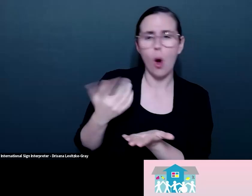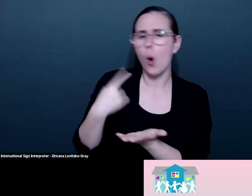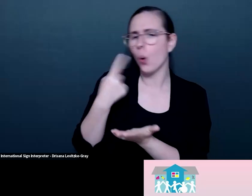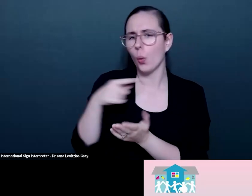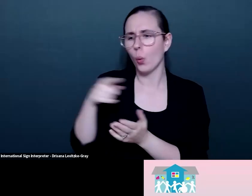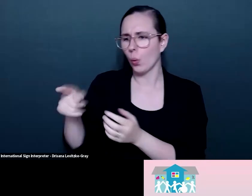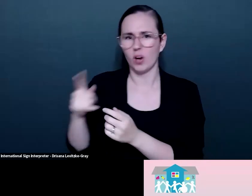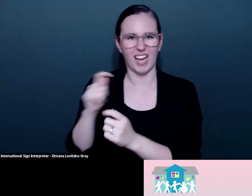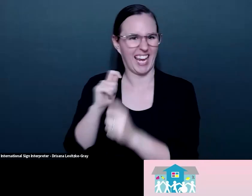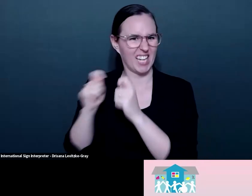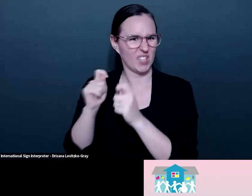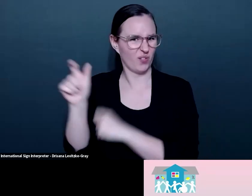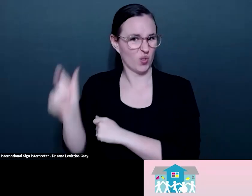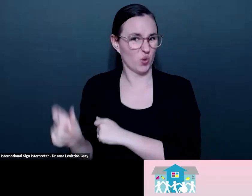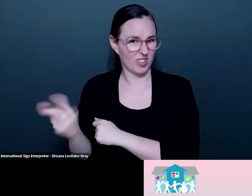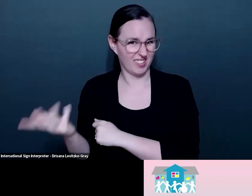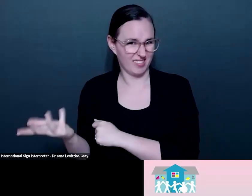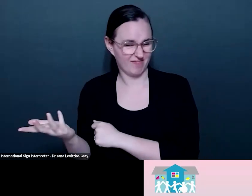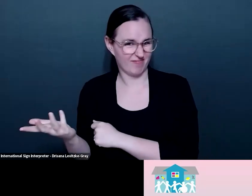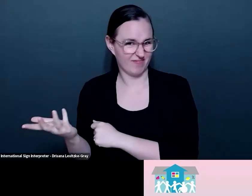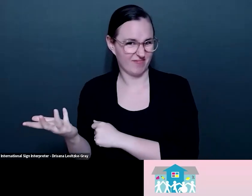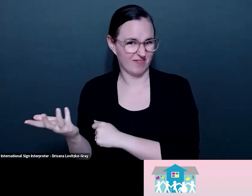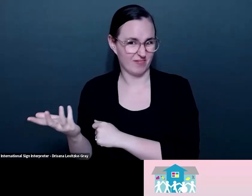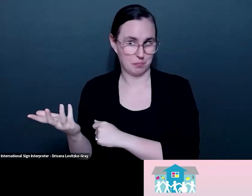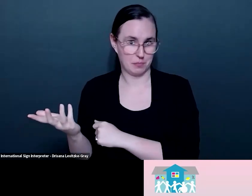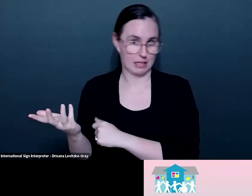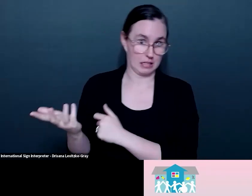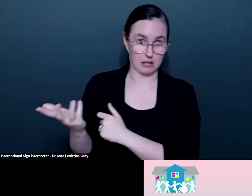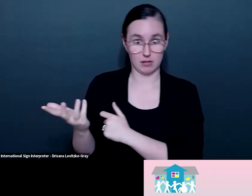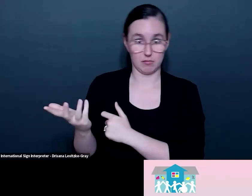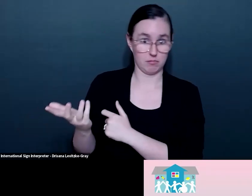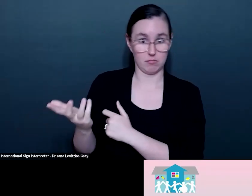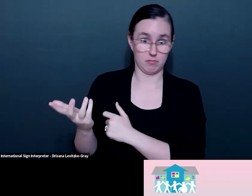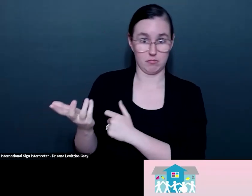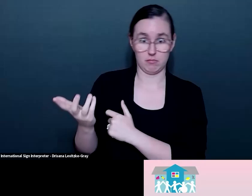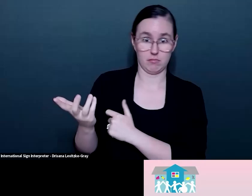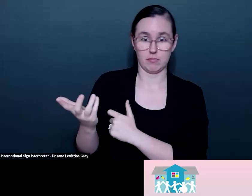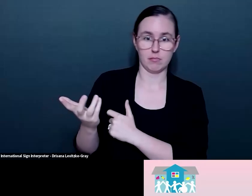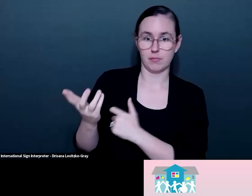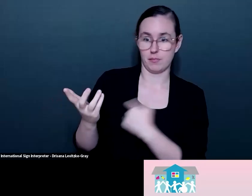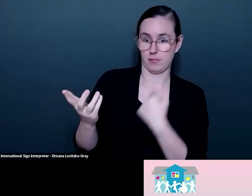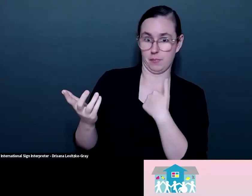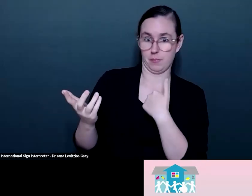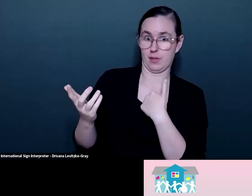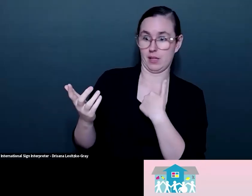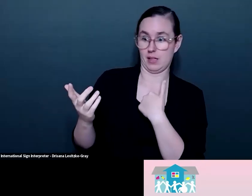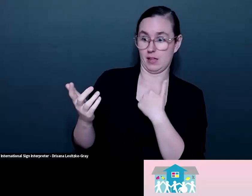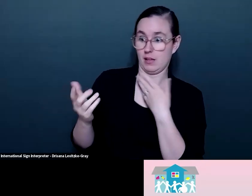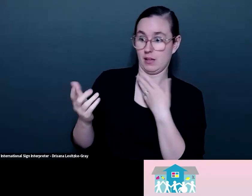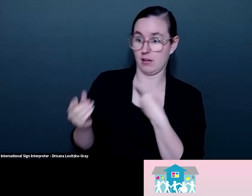questionnaire et le mettre en place dans d'autres espaces. Mais dans la collection des données, bien évidemment,